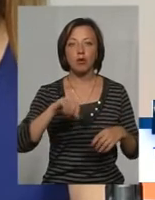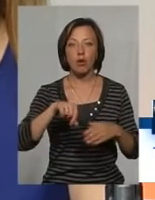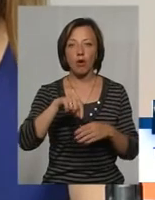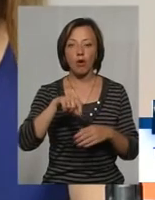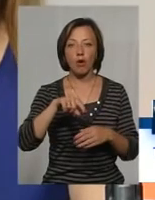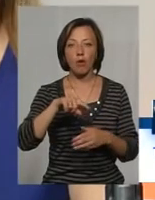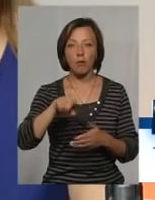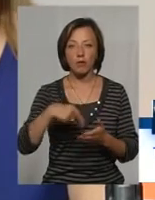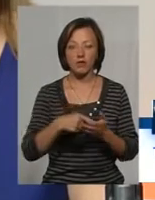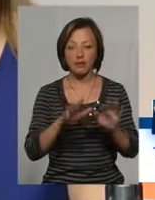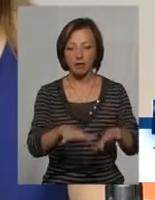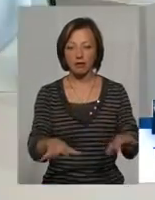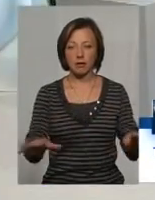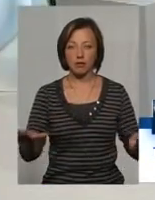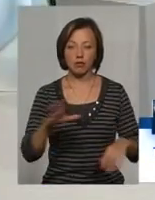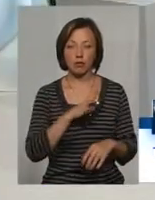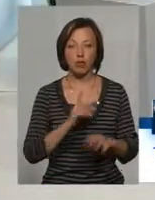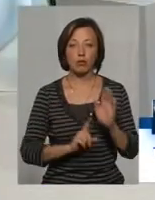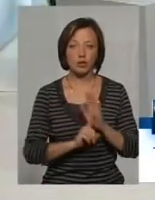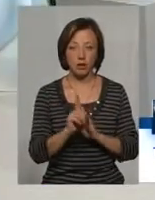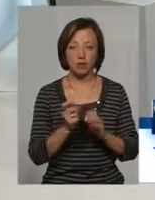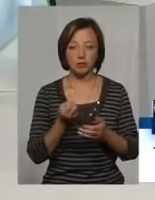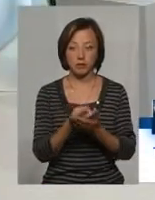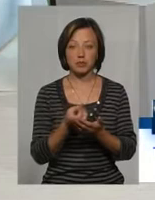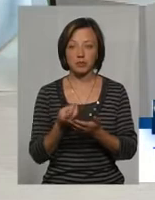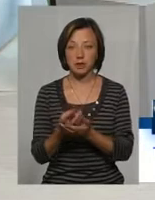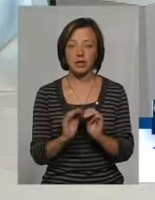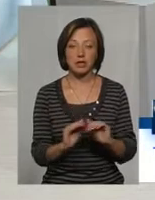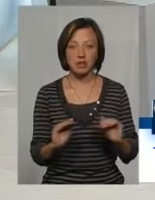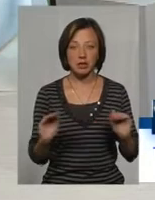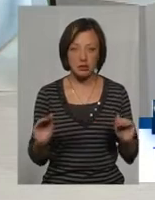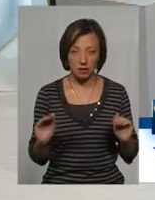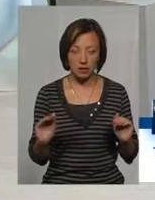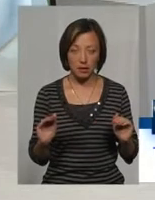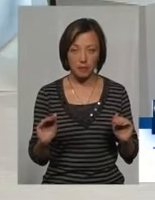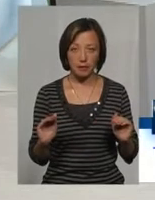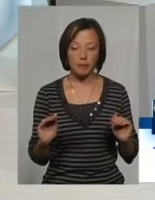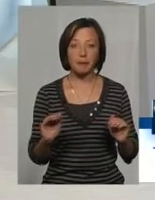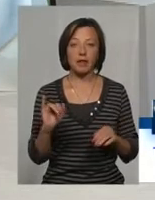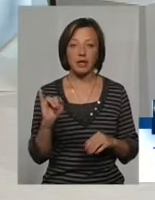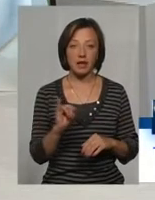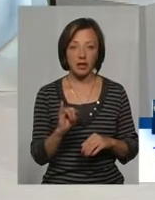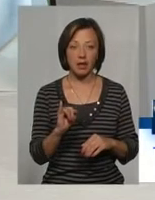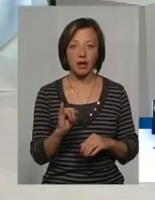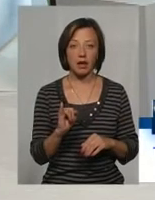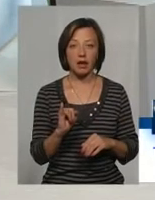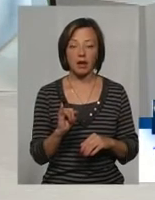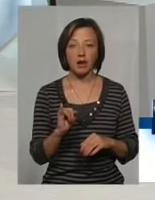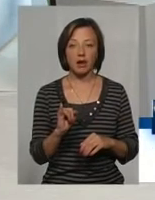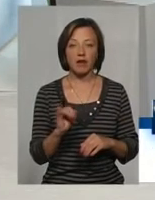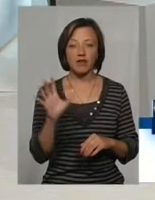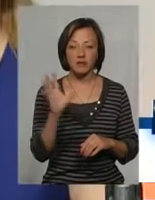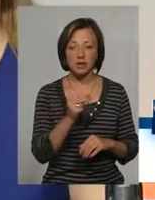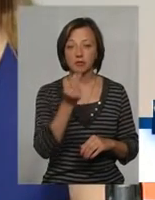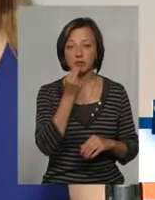землі, де таки можна лежали. І почали поступати діти, опять же, я про своє відділення, і в анамнезі в яких практично у